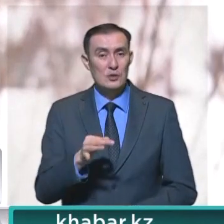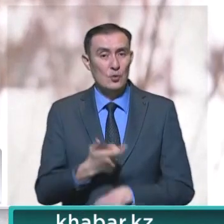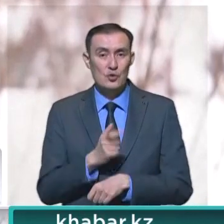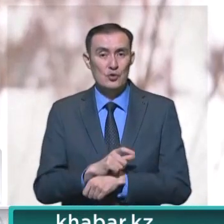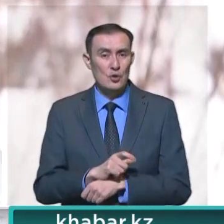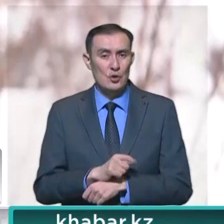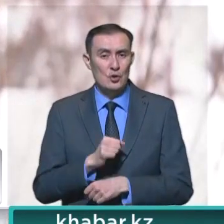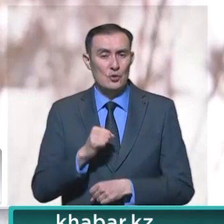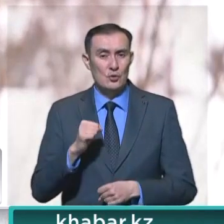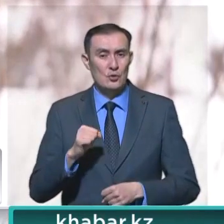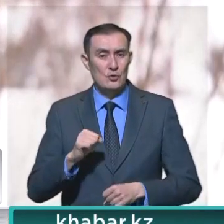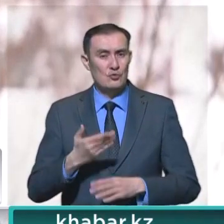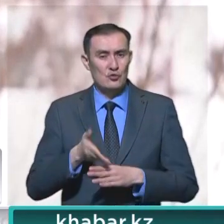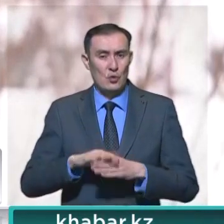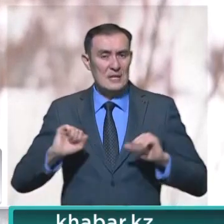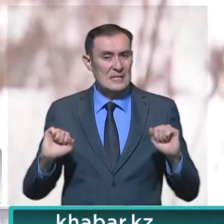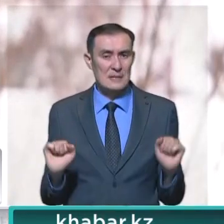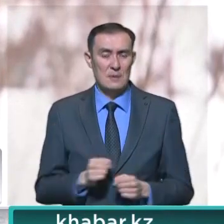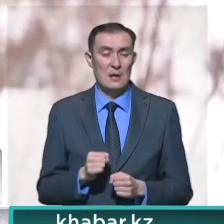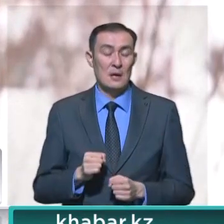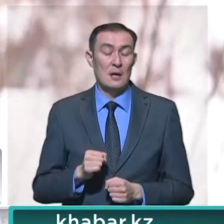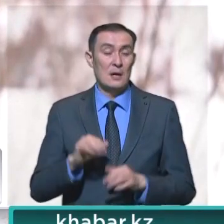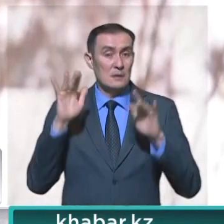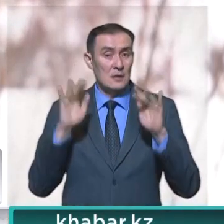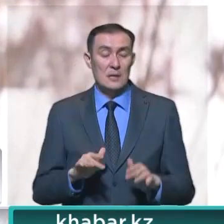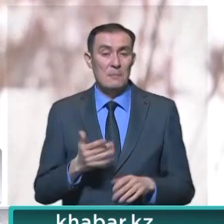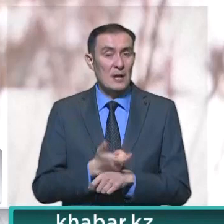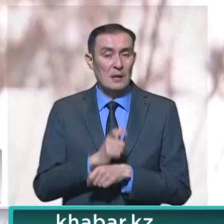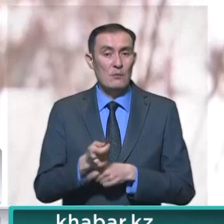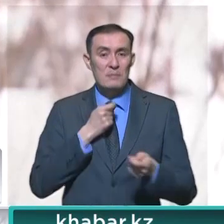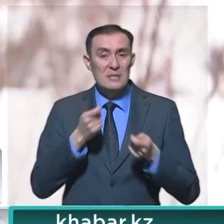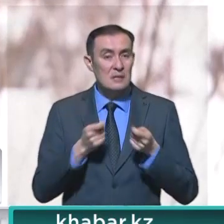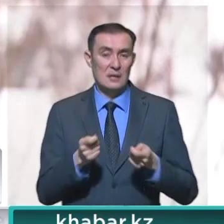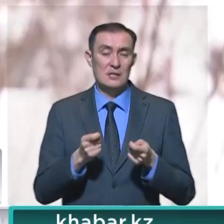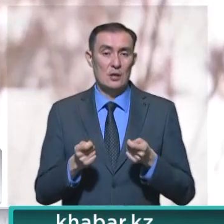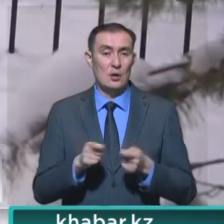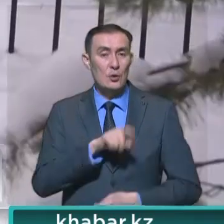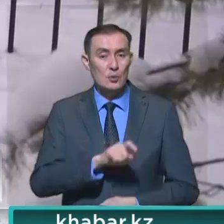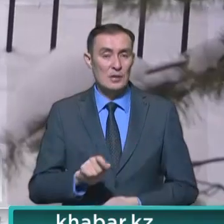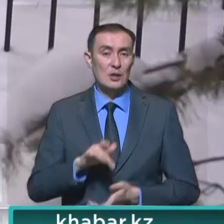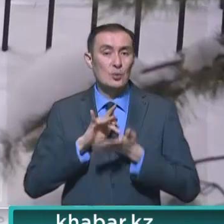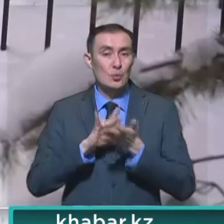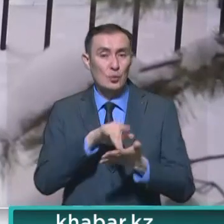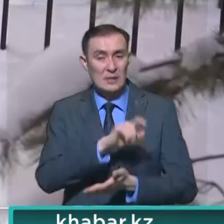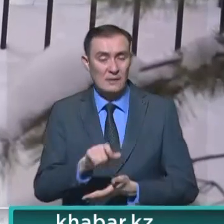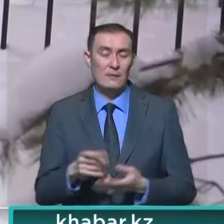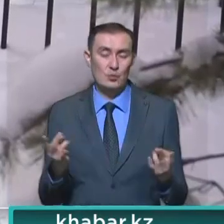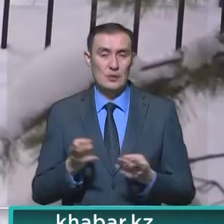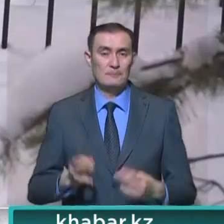суровыми зимами, поэтому особая бдительность жителей и туристов